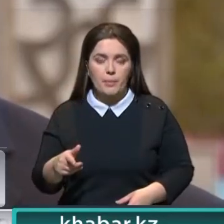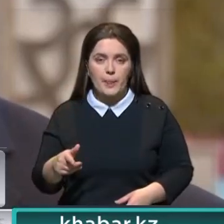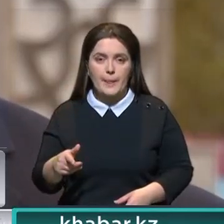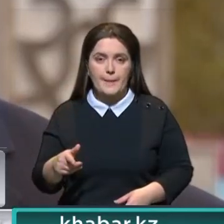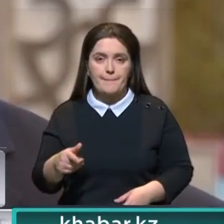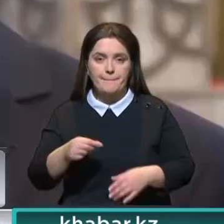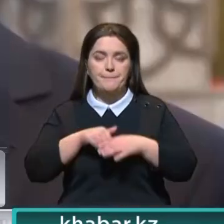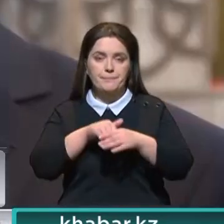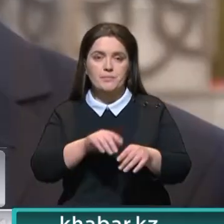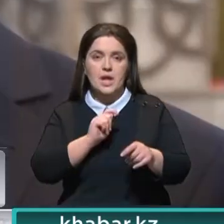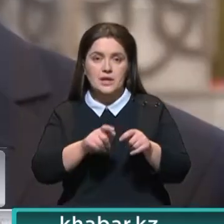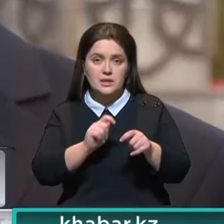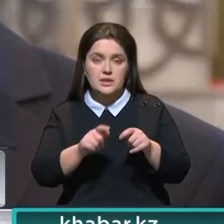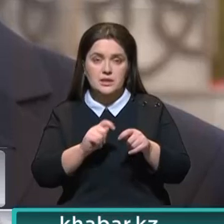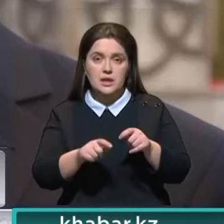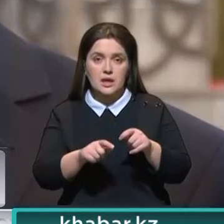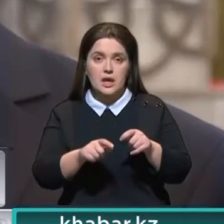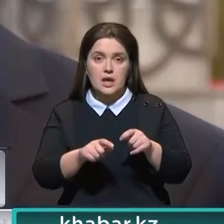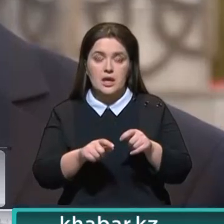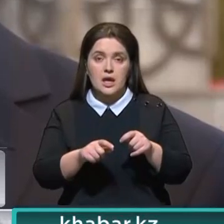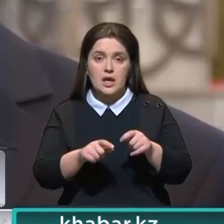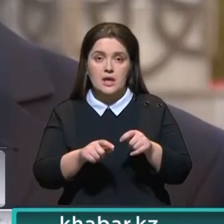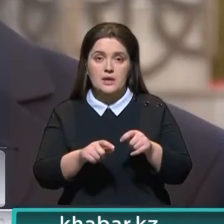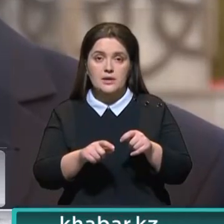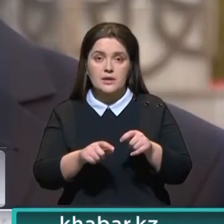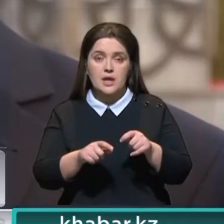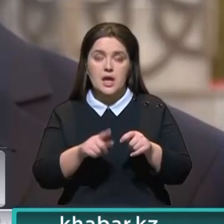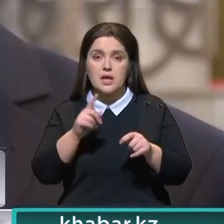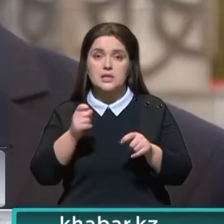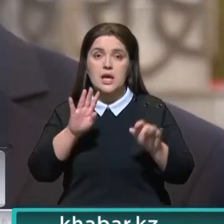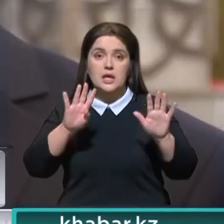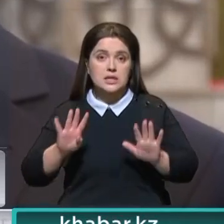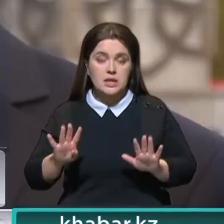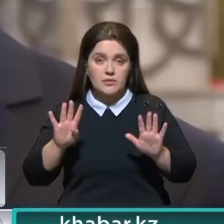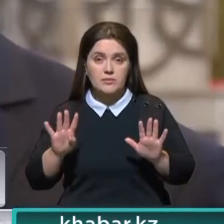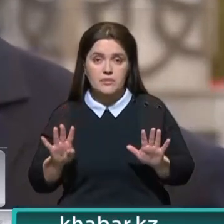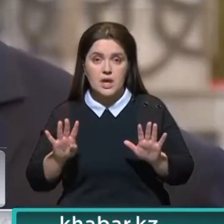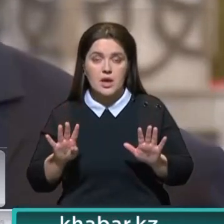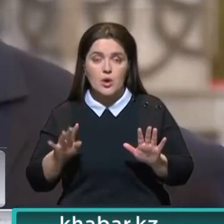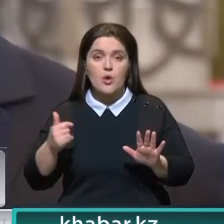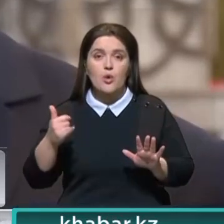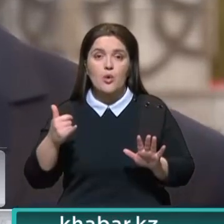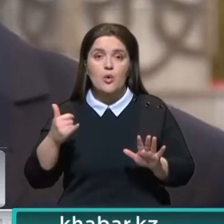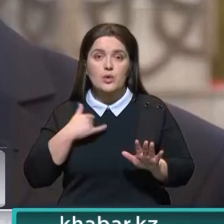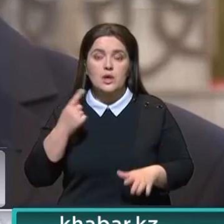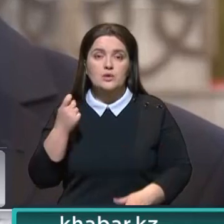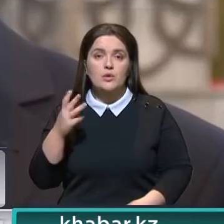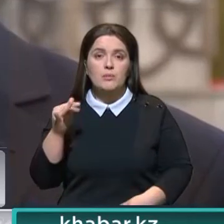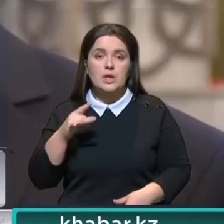внесли инвестиции. В целом у нас сейчас, если взять только за 9 месяцев, у нас на более